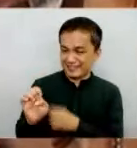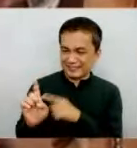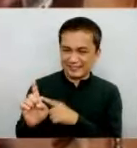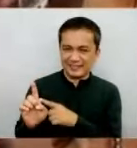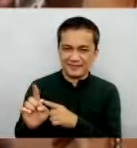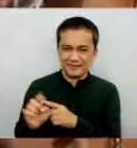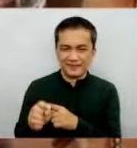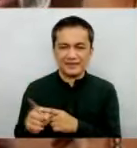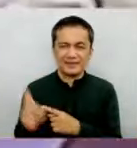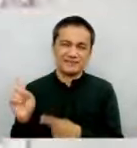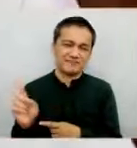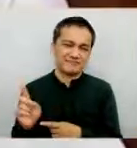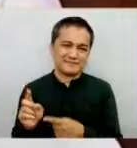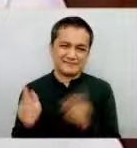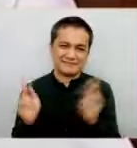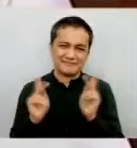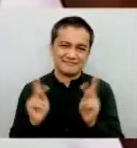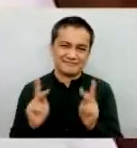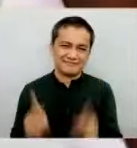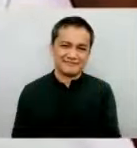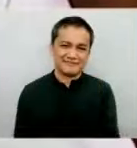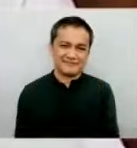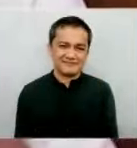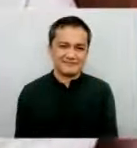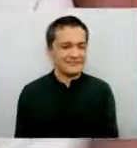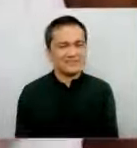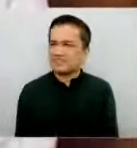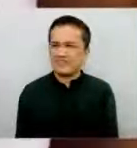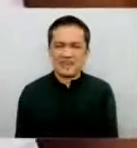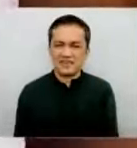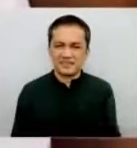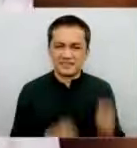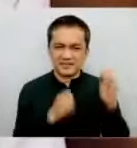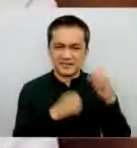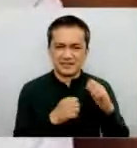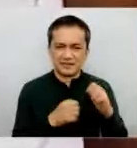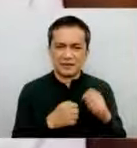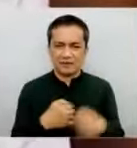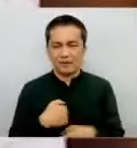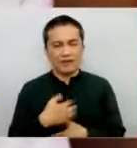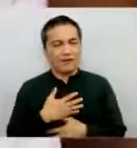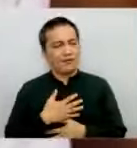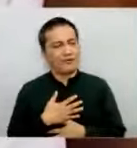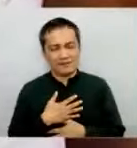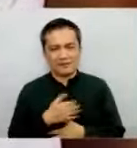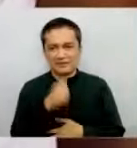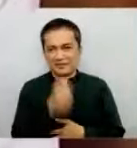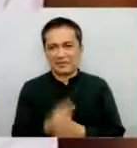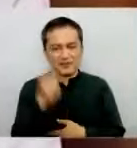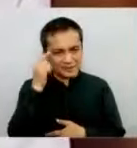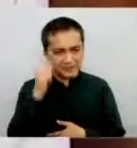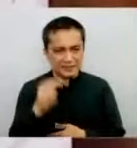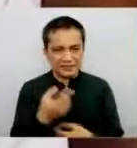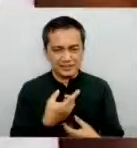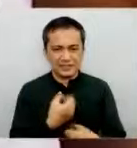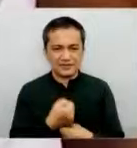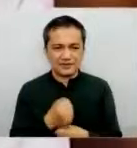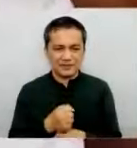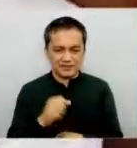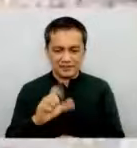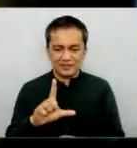maitago ang kilig! Unexpected talaga. Hindi ko inakala na nung ginawa ko yung Lavender Fields na ito pala yung